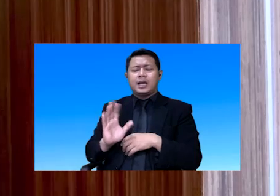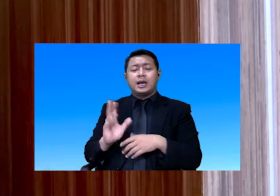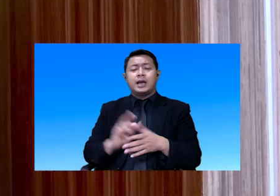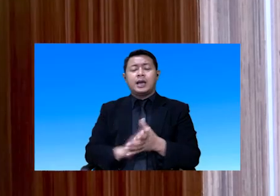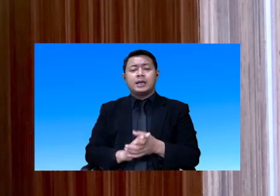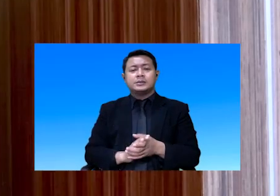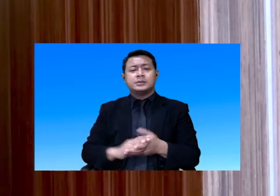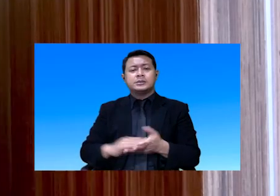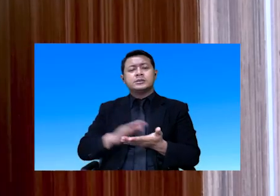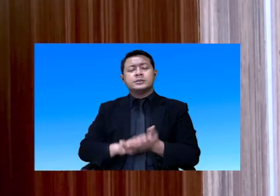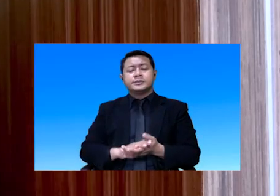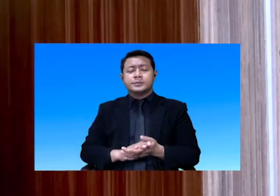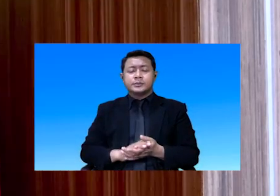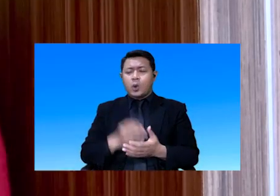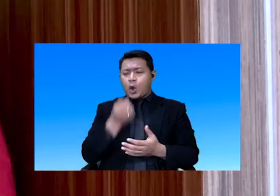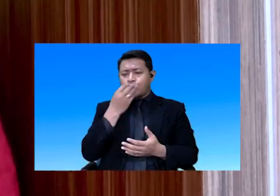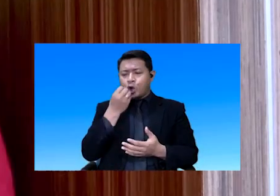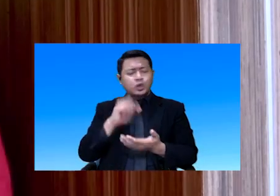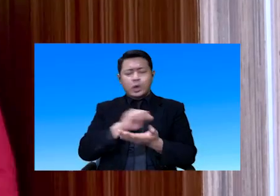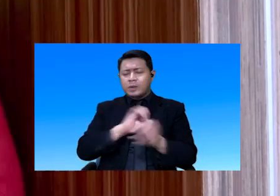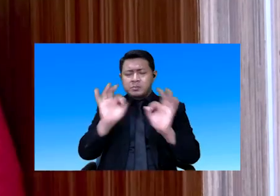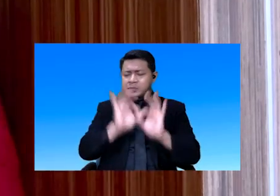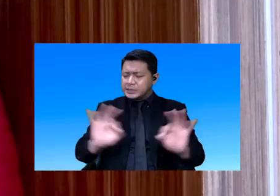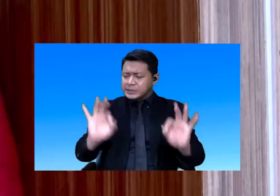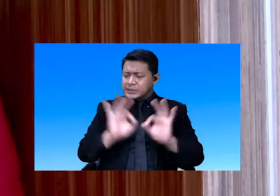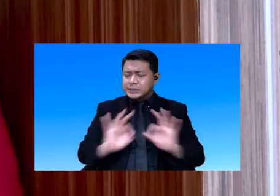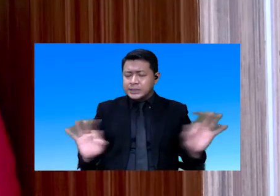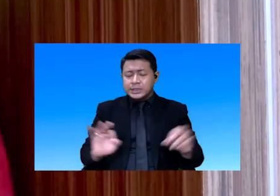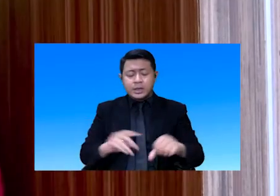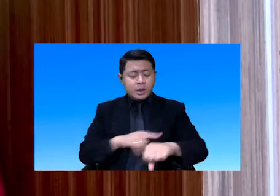Masa depan yang akan tiba